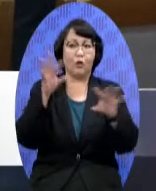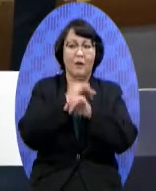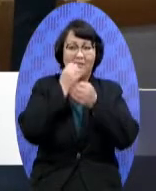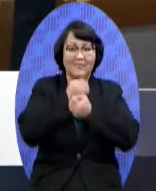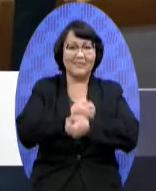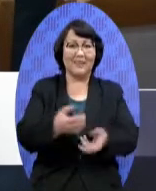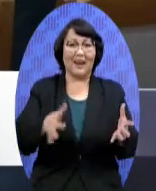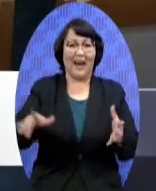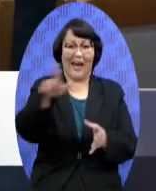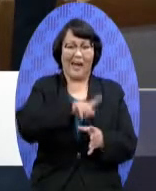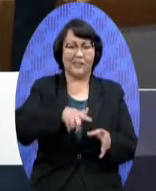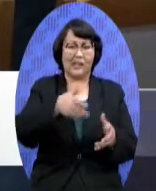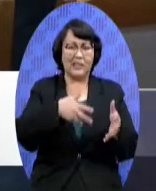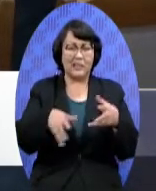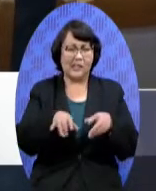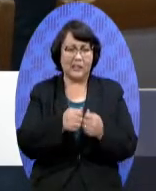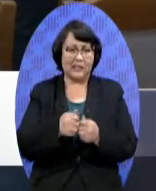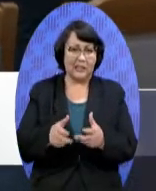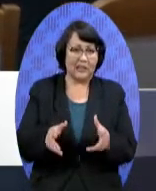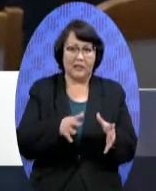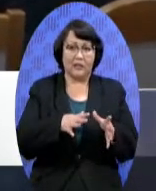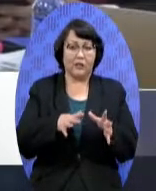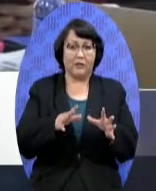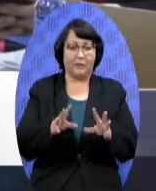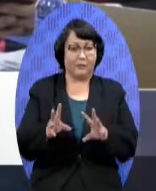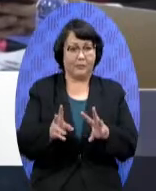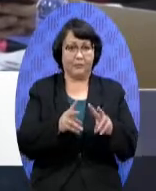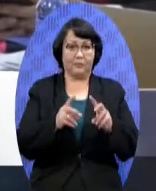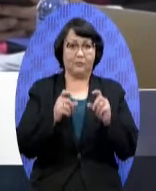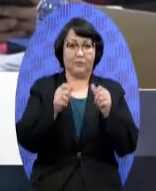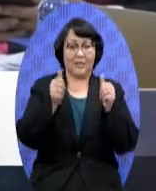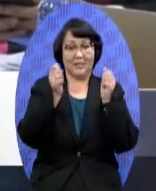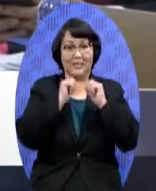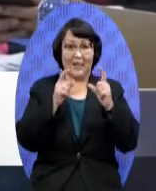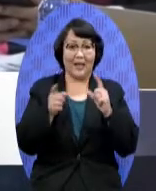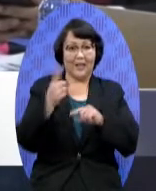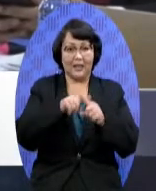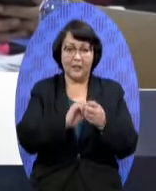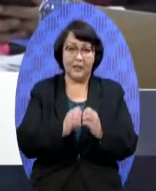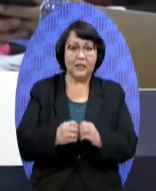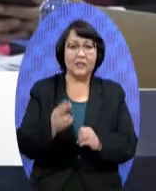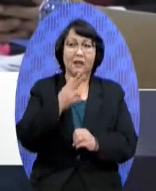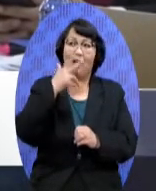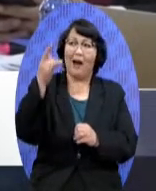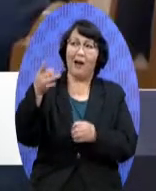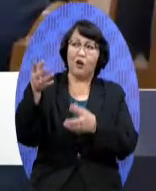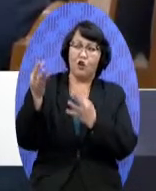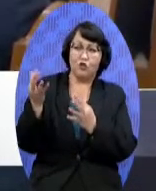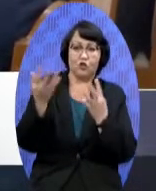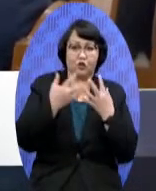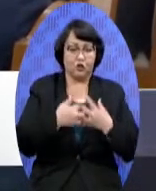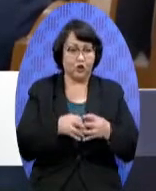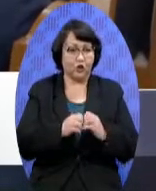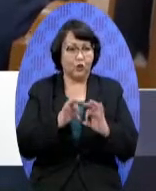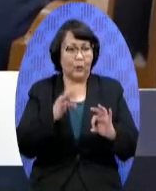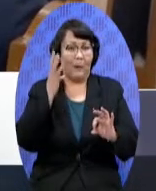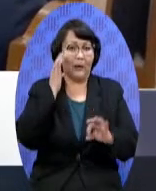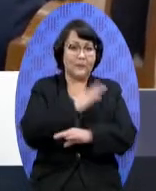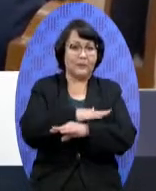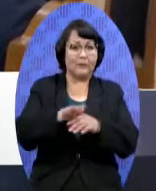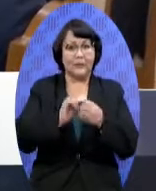хүрээнд хөрсний илэгдэл, эвдрэл, үржил шимтлийн доройтлыг сааруулах, нөхөн сэргээх, уур амьсгалын өөрчлөлтөнд дасан зохицсон газар тариалан